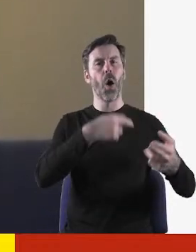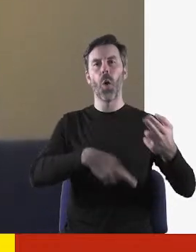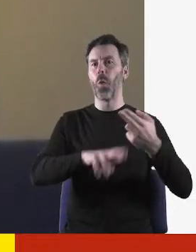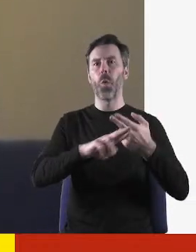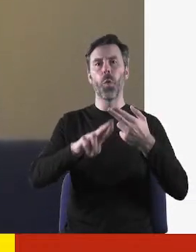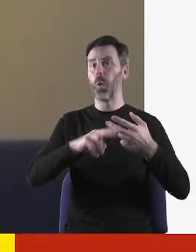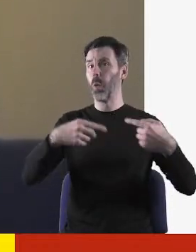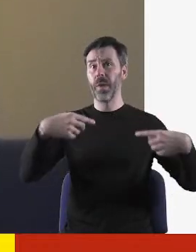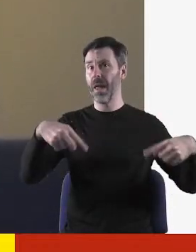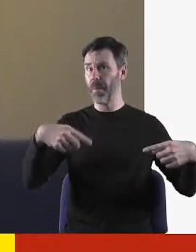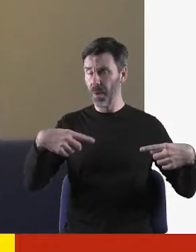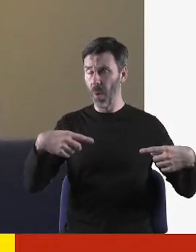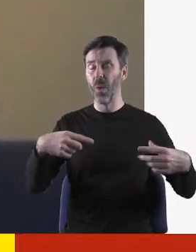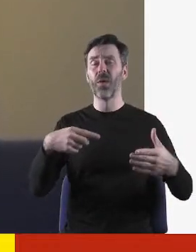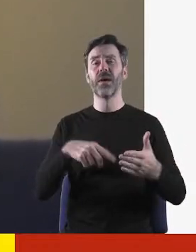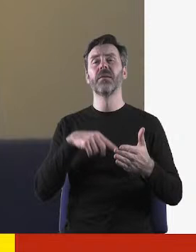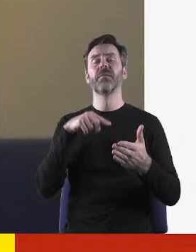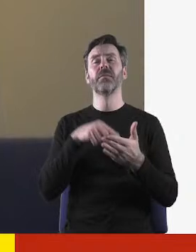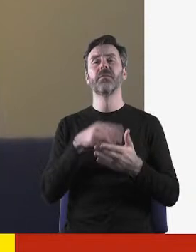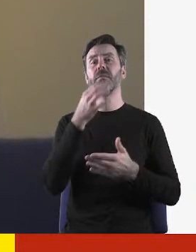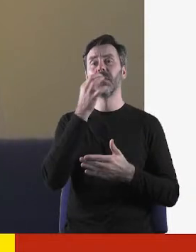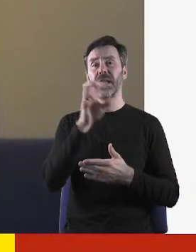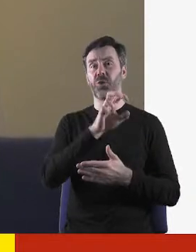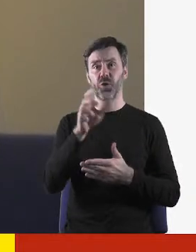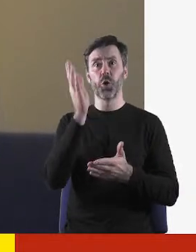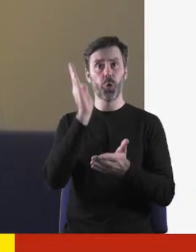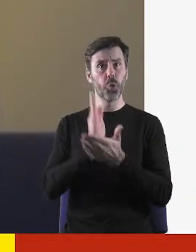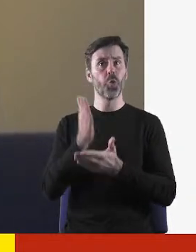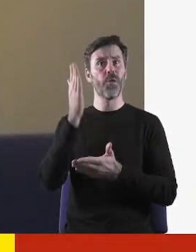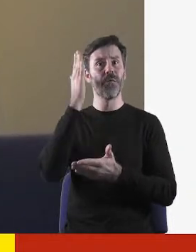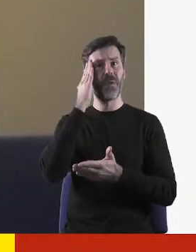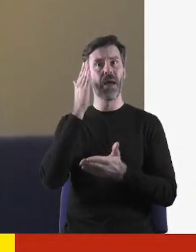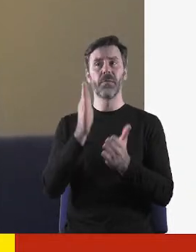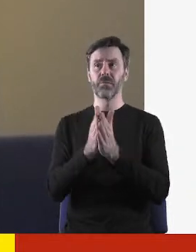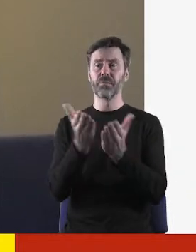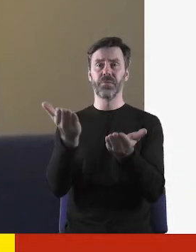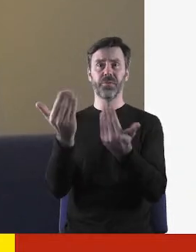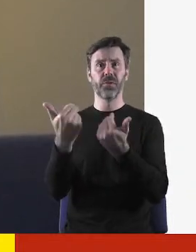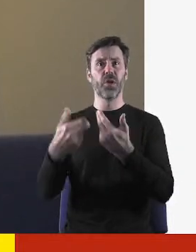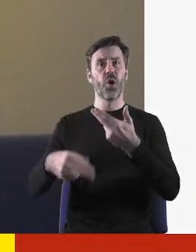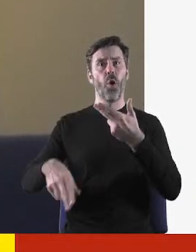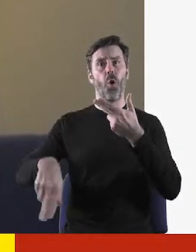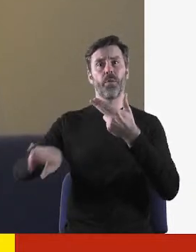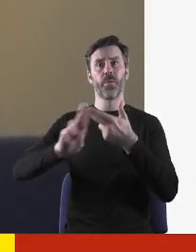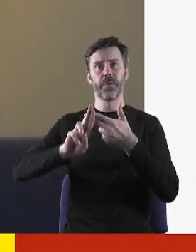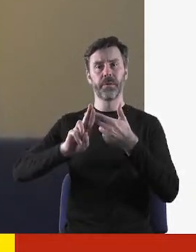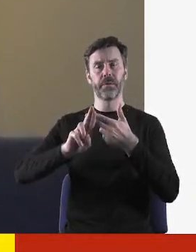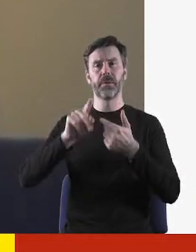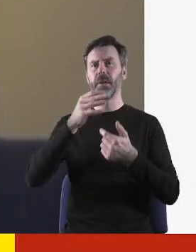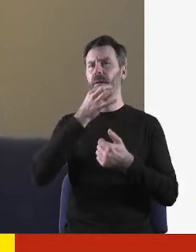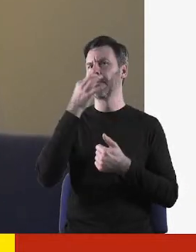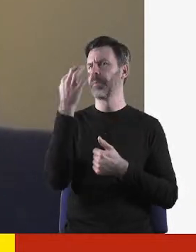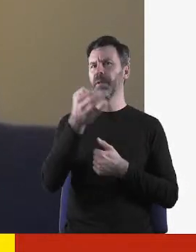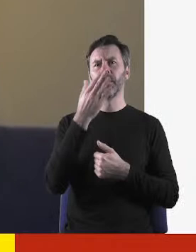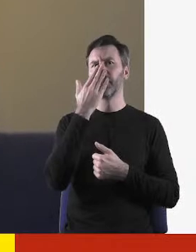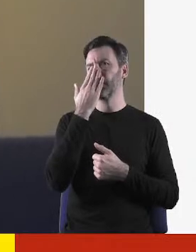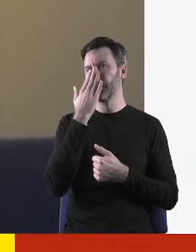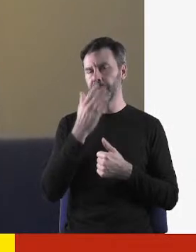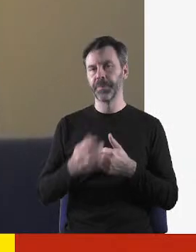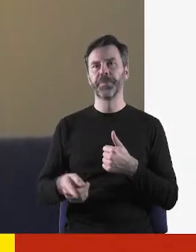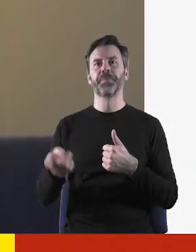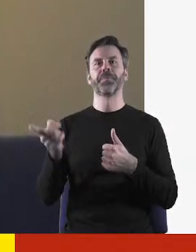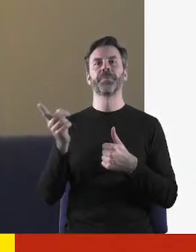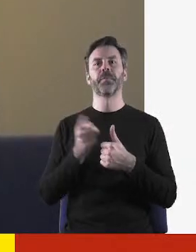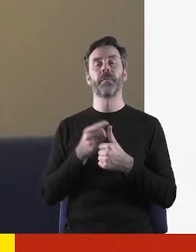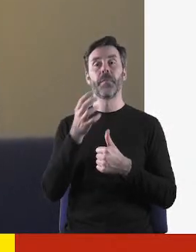czy w międzyczasie jakaś wiedza została uzupełniona. Te pytania brzmiały i brzmią w ten sposób.